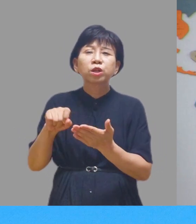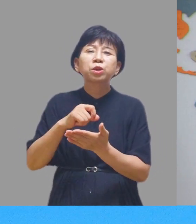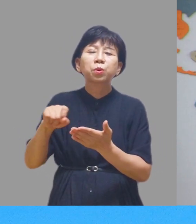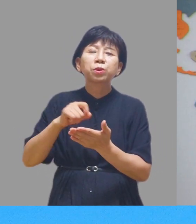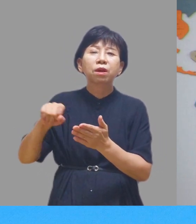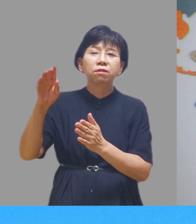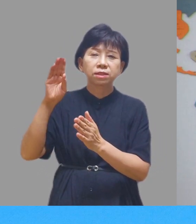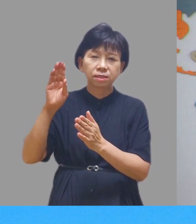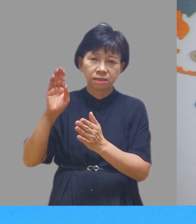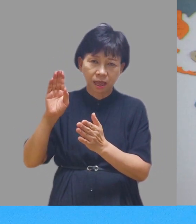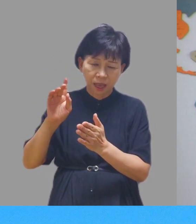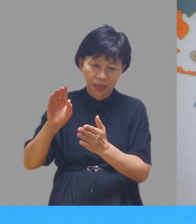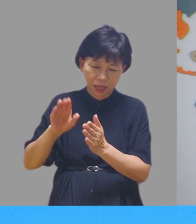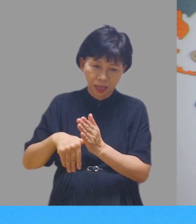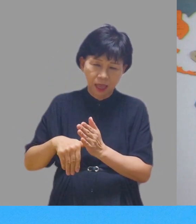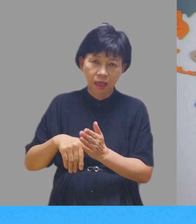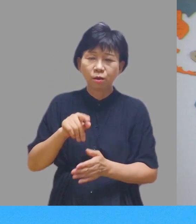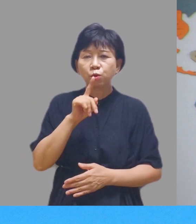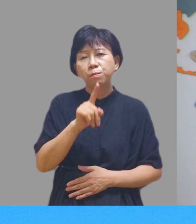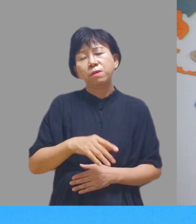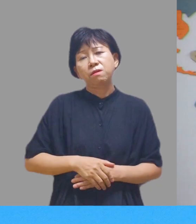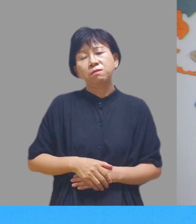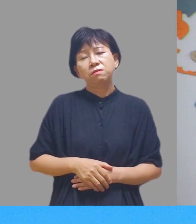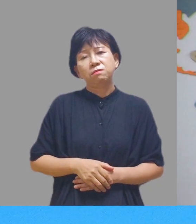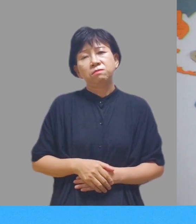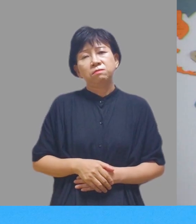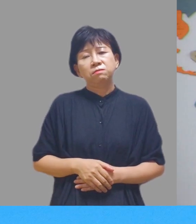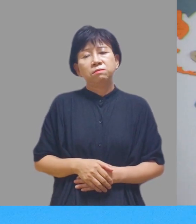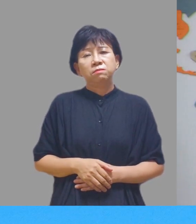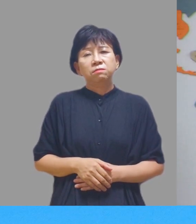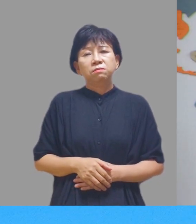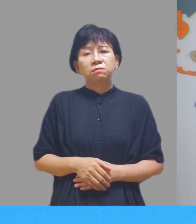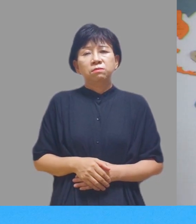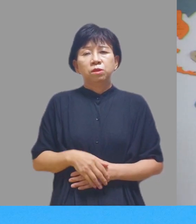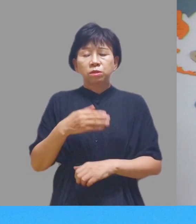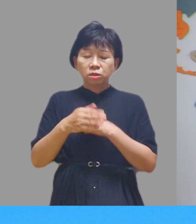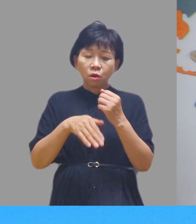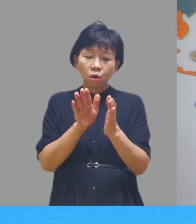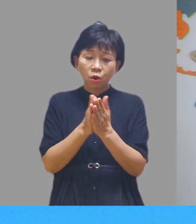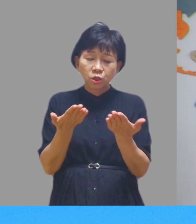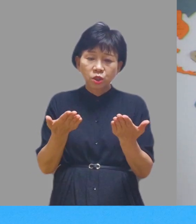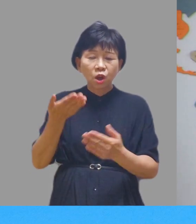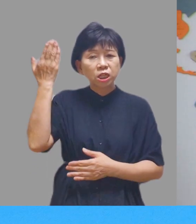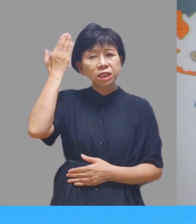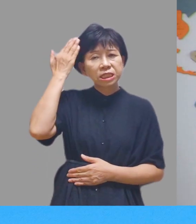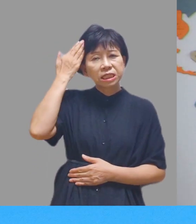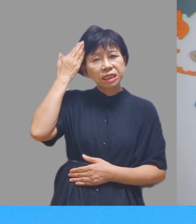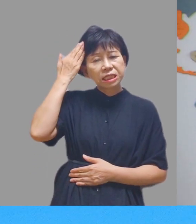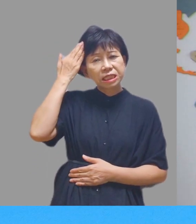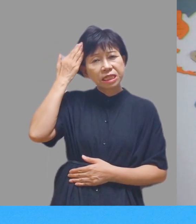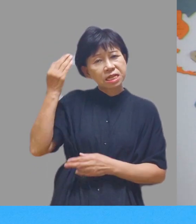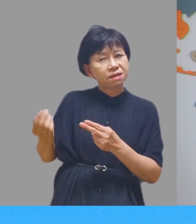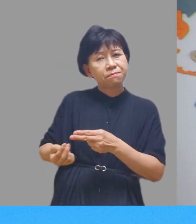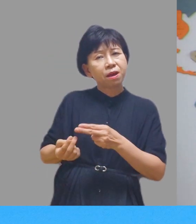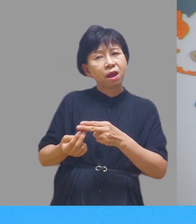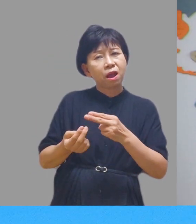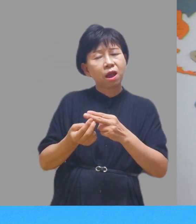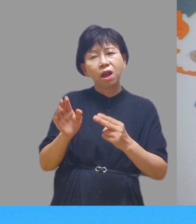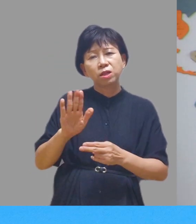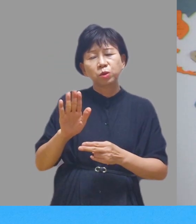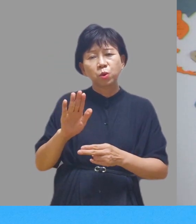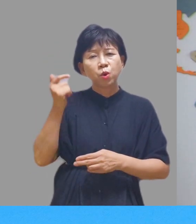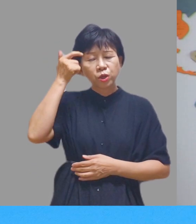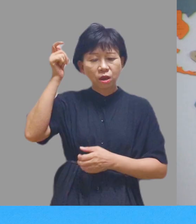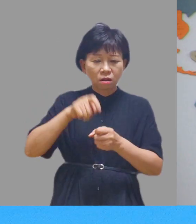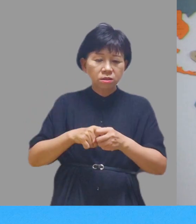말씀으로 대적하십니다. 그렇죠. 말씀을 아는 것이 단순한 성경 지식을 쌓아두는 것이 아니라 실제 영적